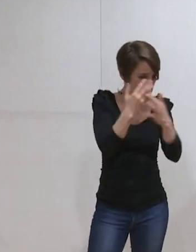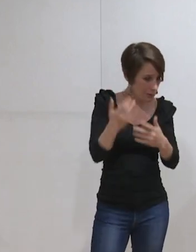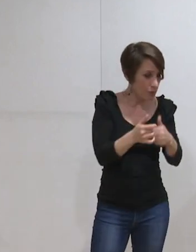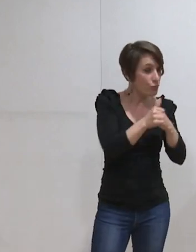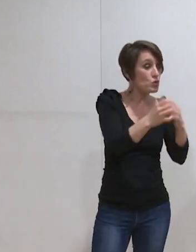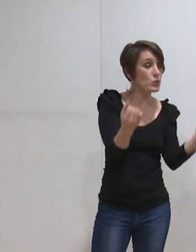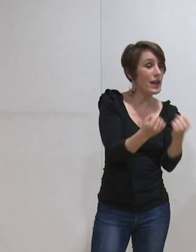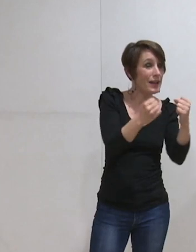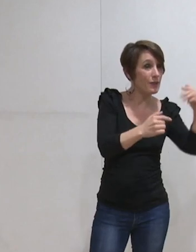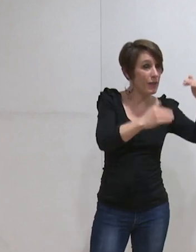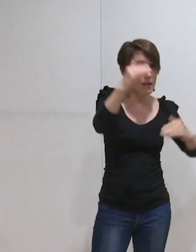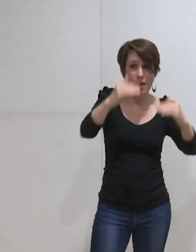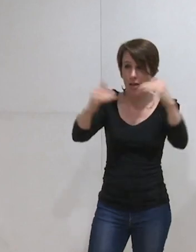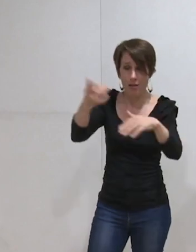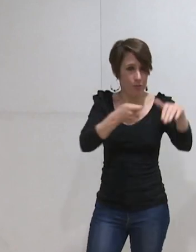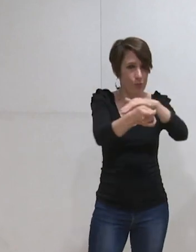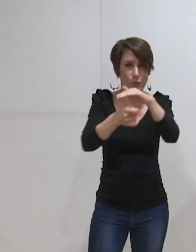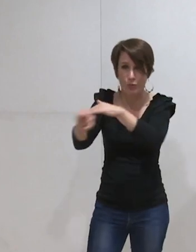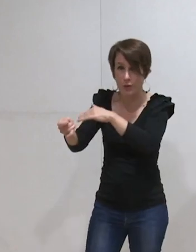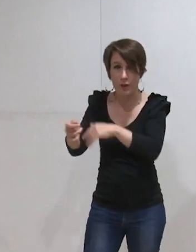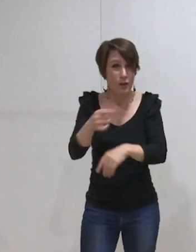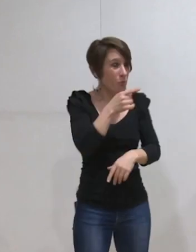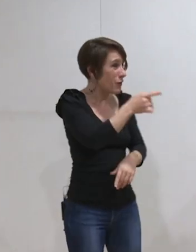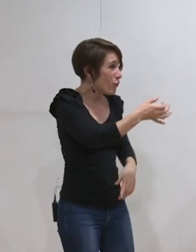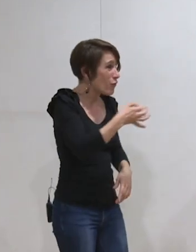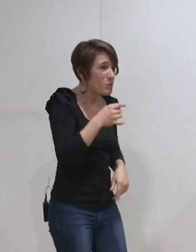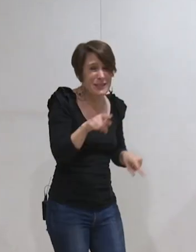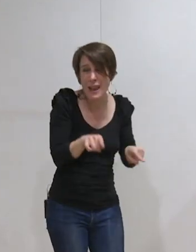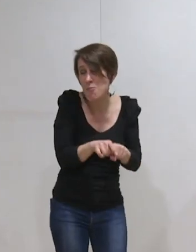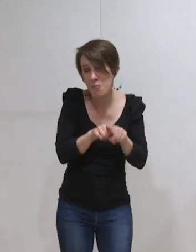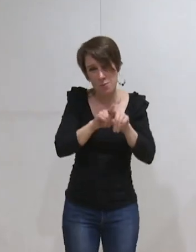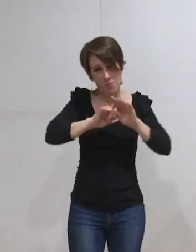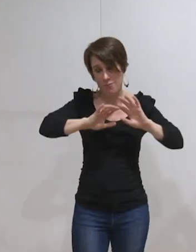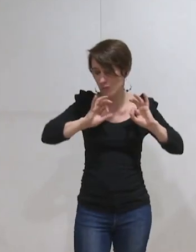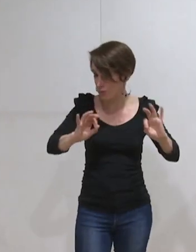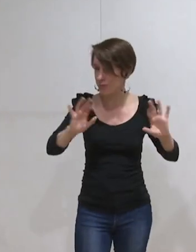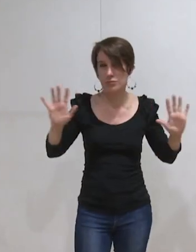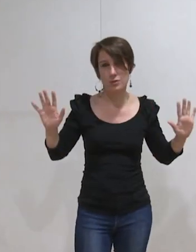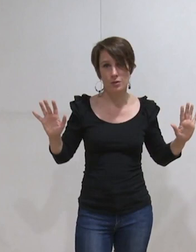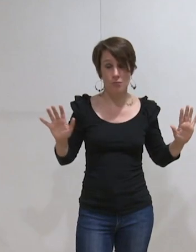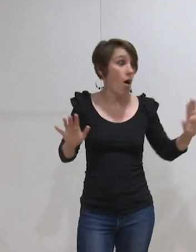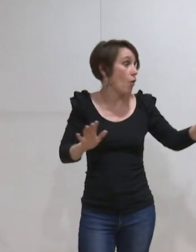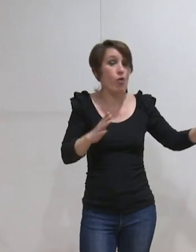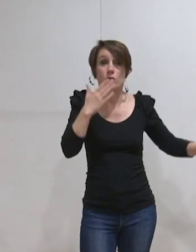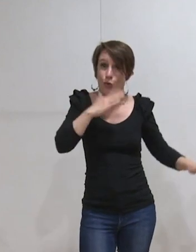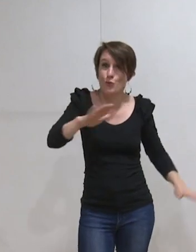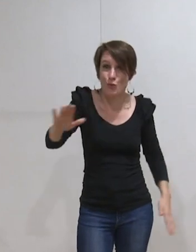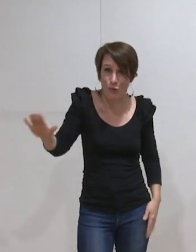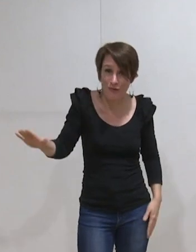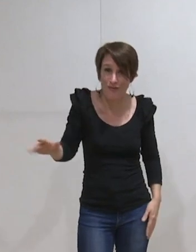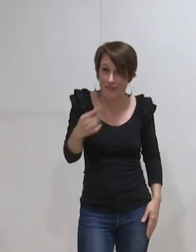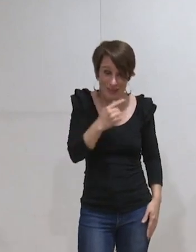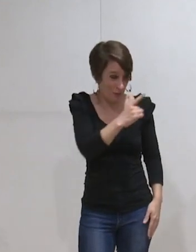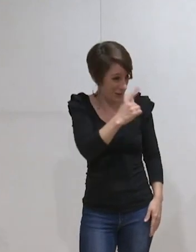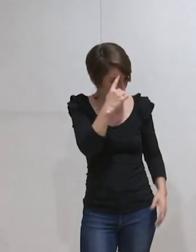me dire exactement la même chose ce que j'en déduis ce que j'en déduis aussi tant mieux euh on partage